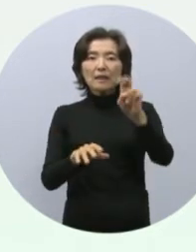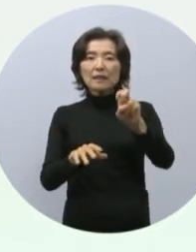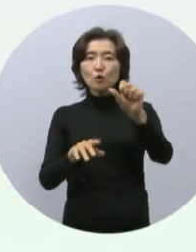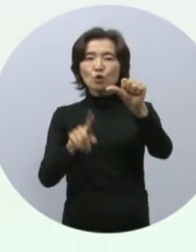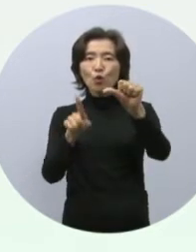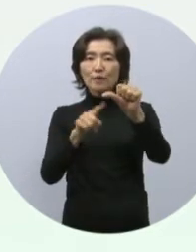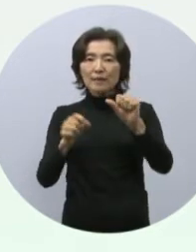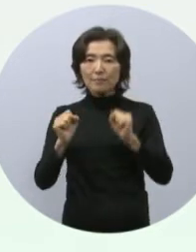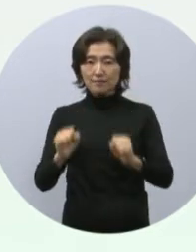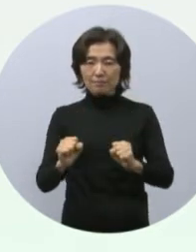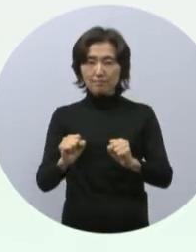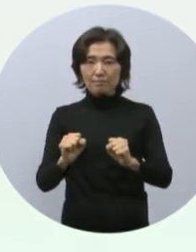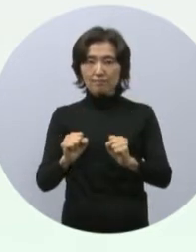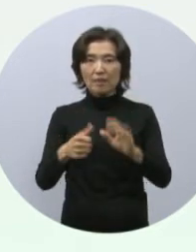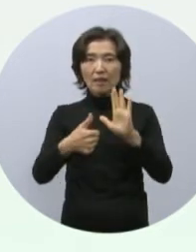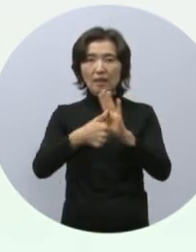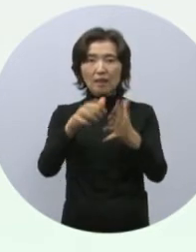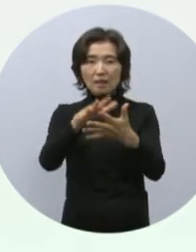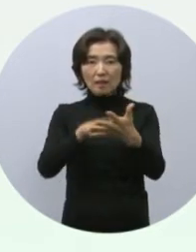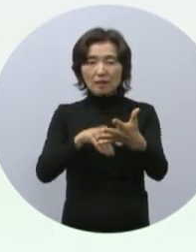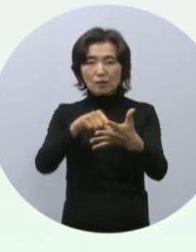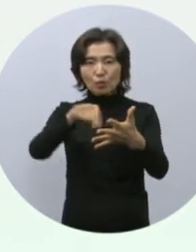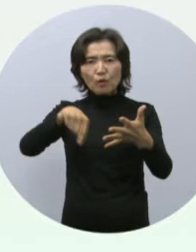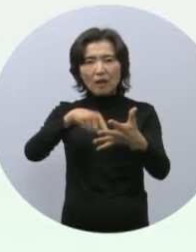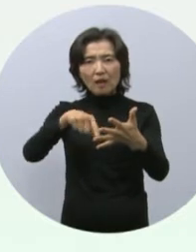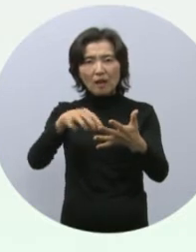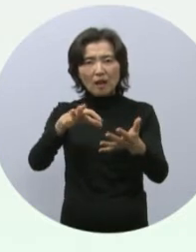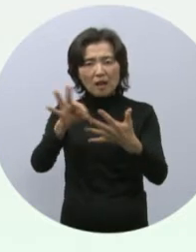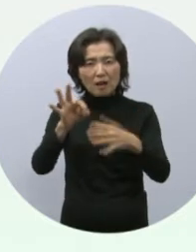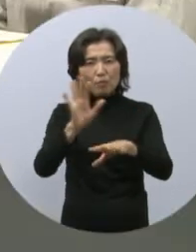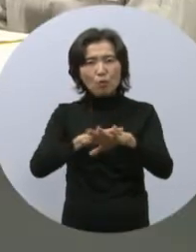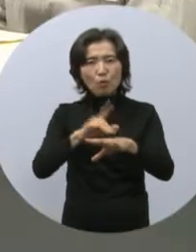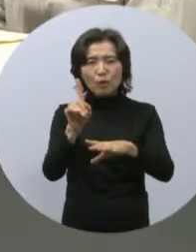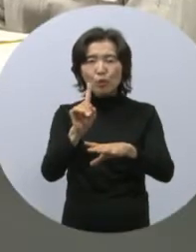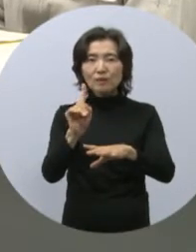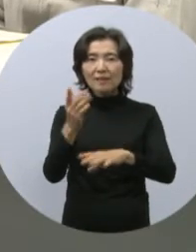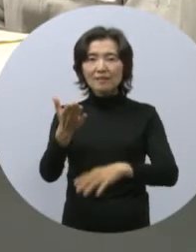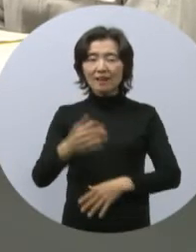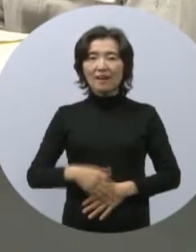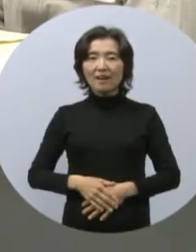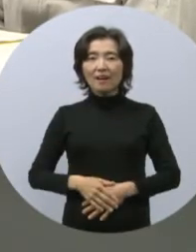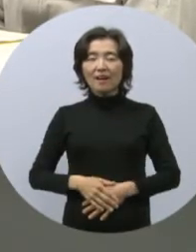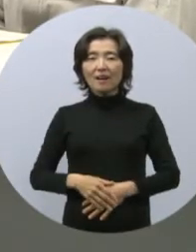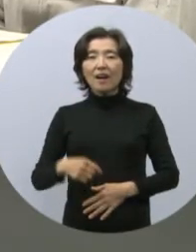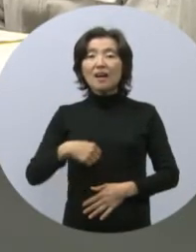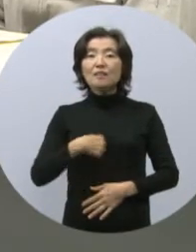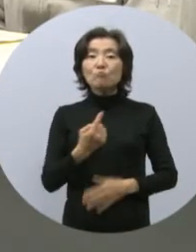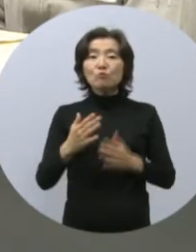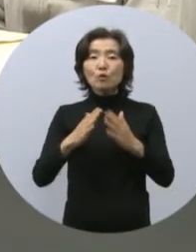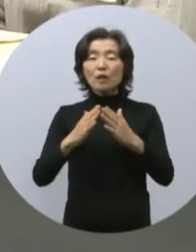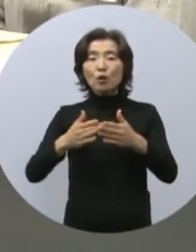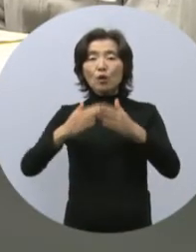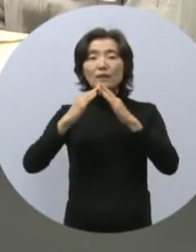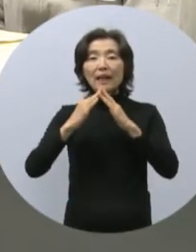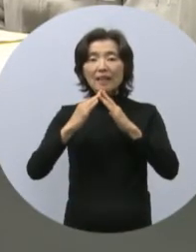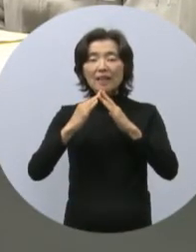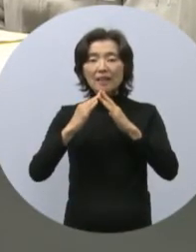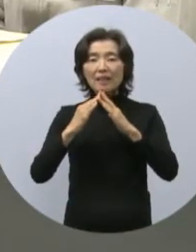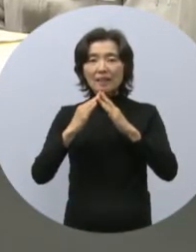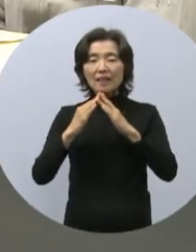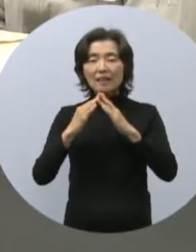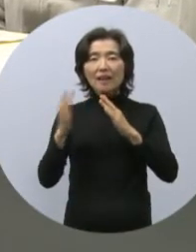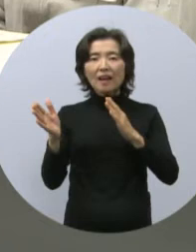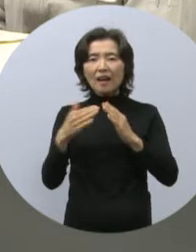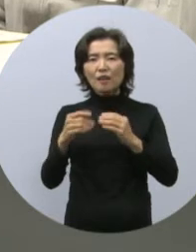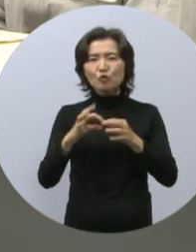が、リストから診断士をどのように選びましたか？ これは家を建てからずっといろいろ世話